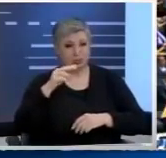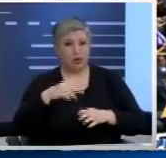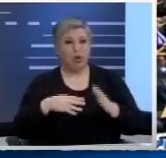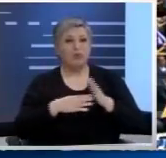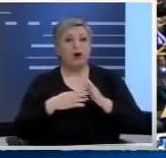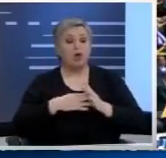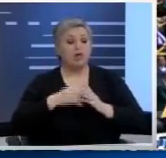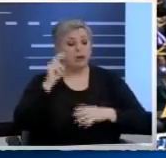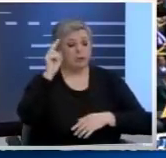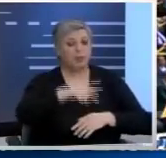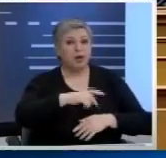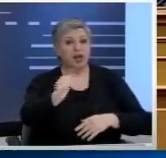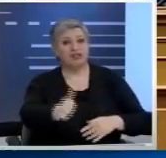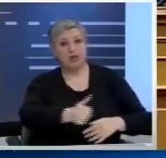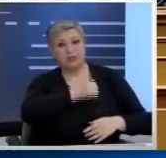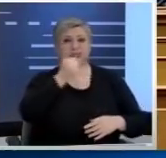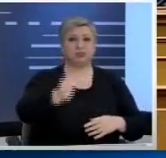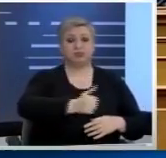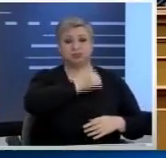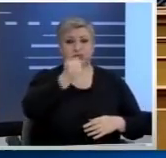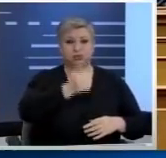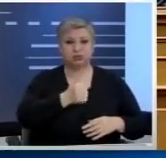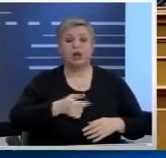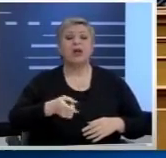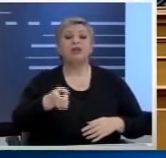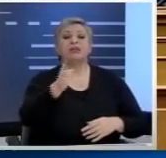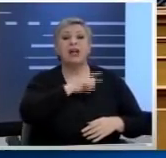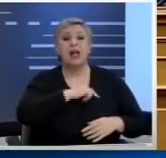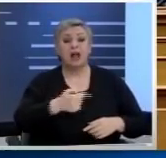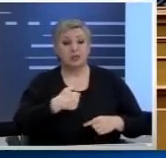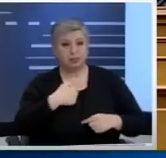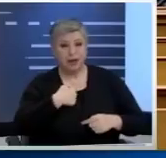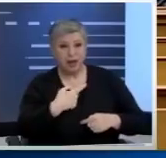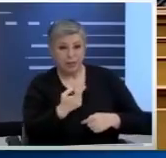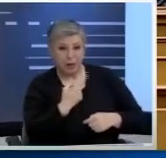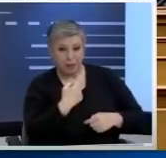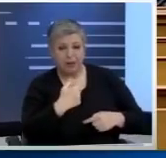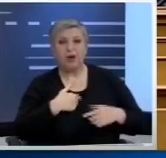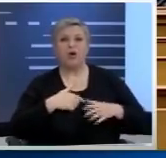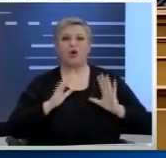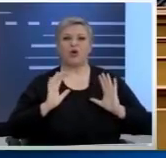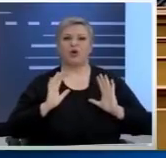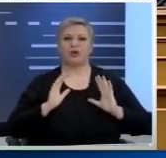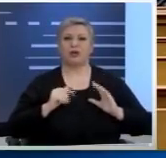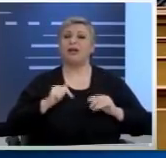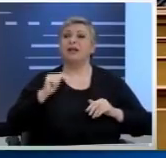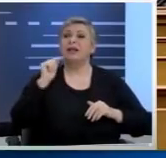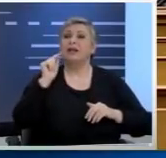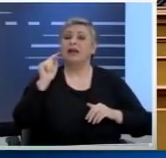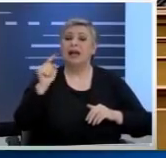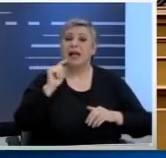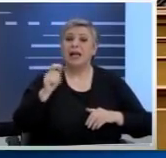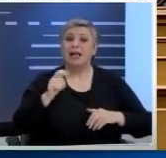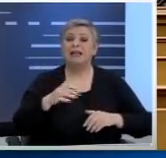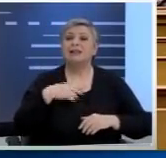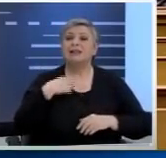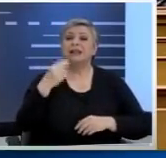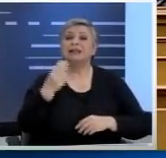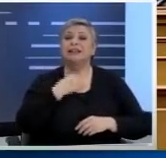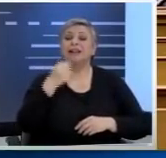αλλού. Αλλού, όχι στον πρόεδρο της Βουλής. Καταλάβατε. Κατεβάστε τον τόνο της φωνής σας τώρα. Καταλάβατε.